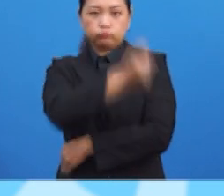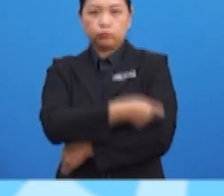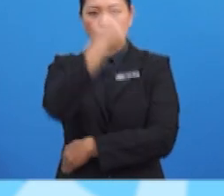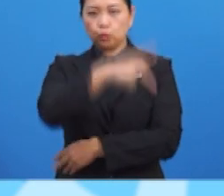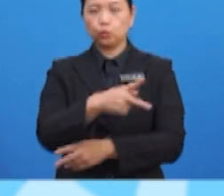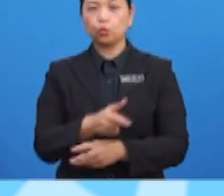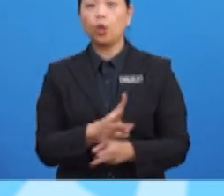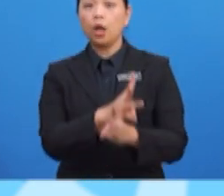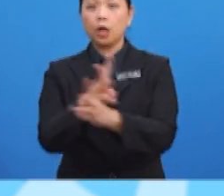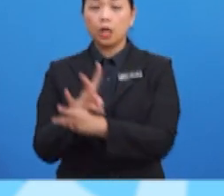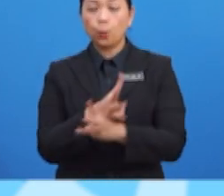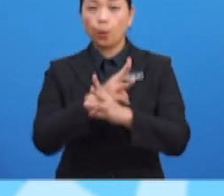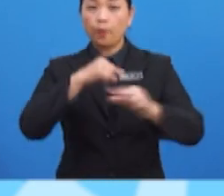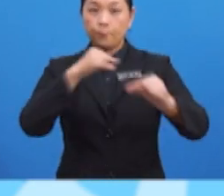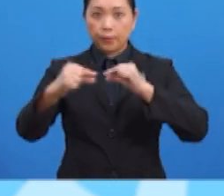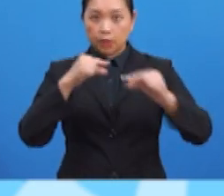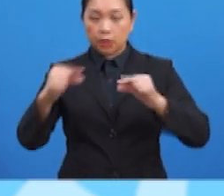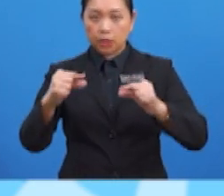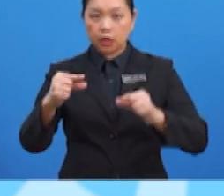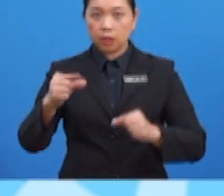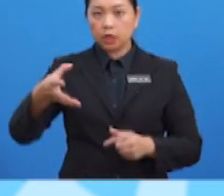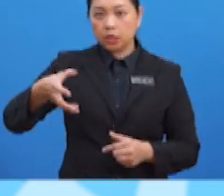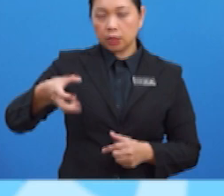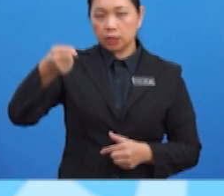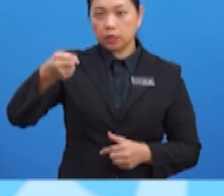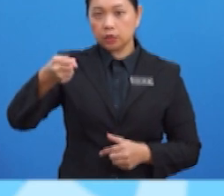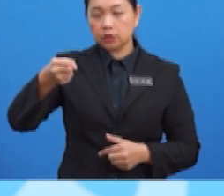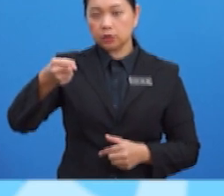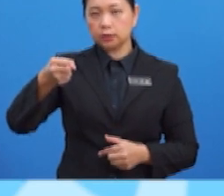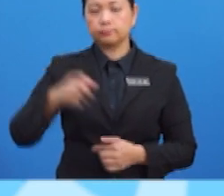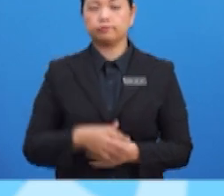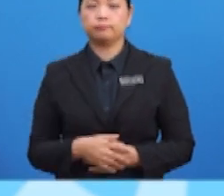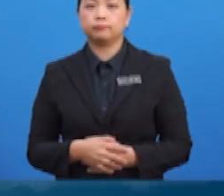mengawal pergerakan pemegang dan hujung gunting.